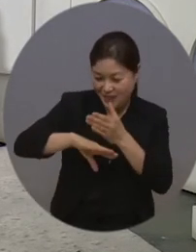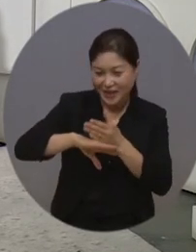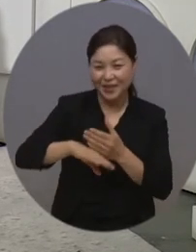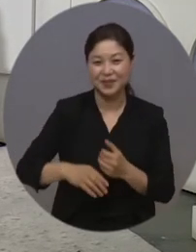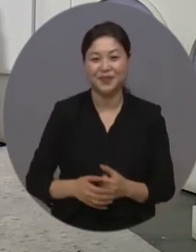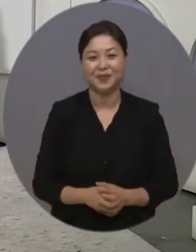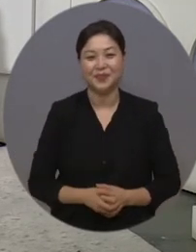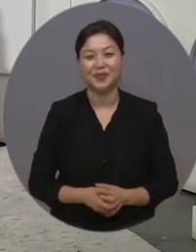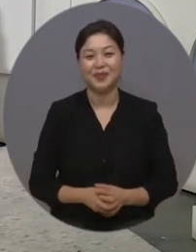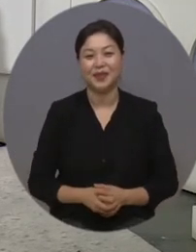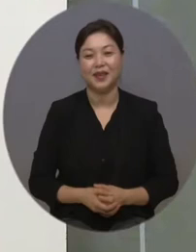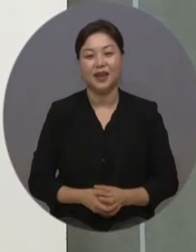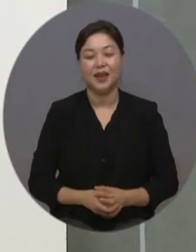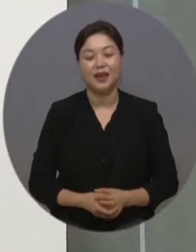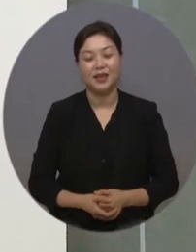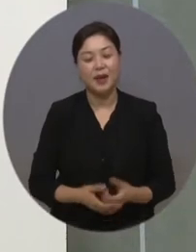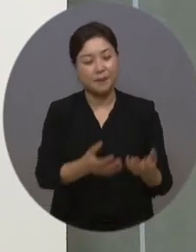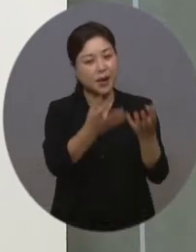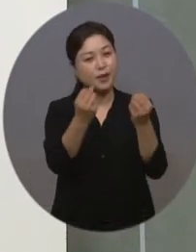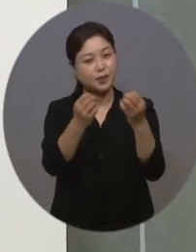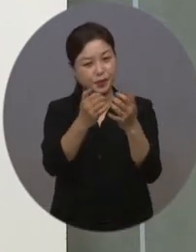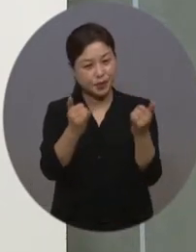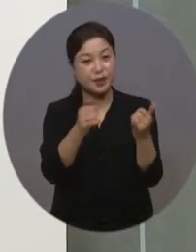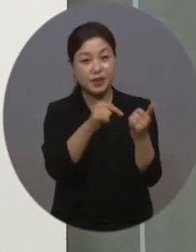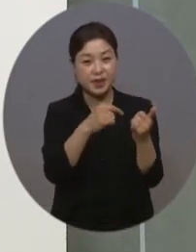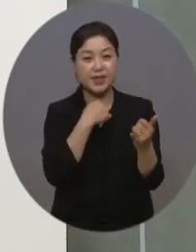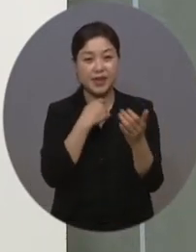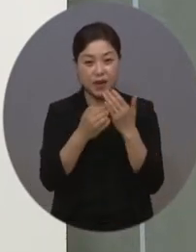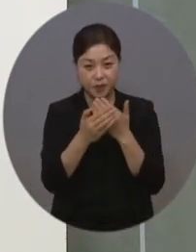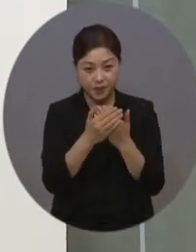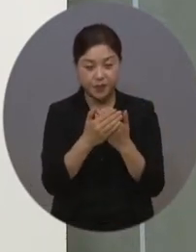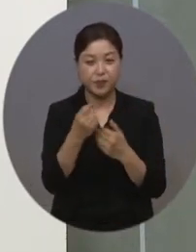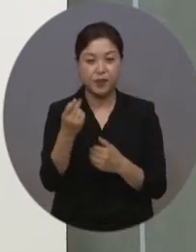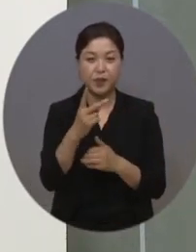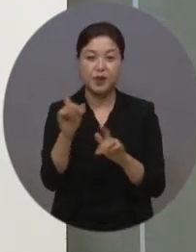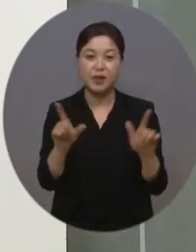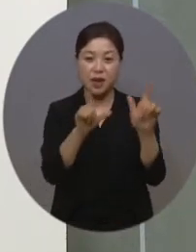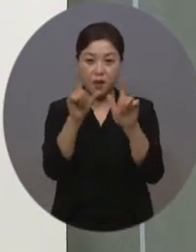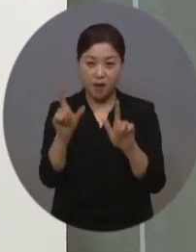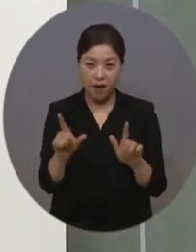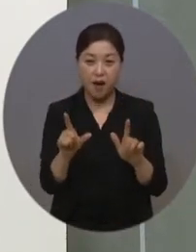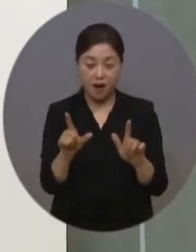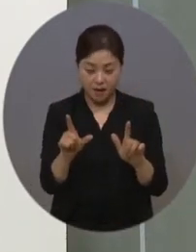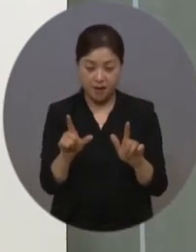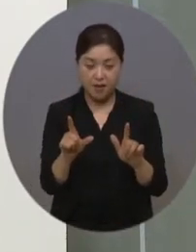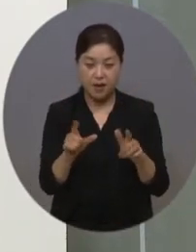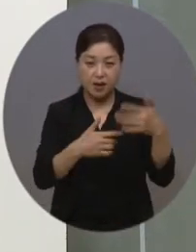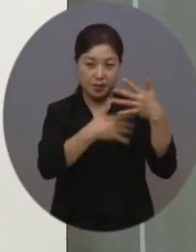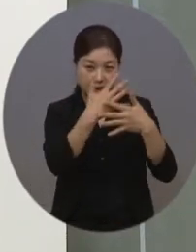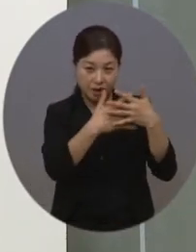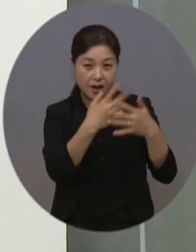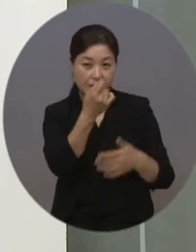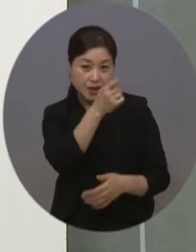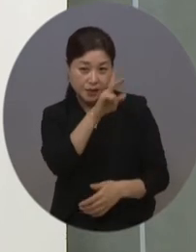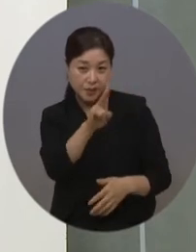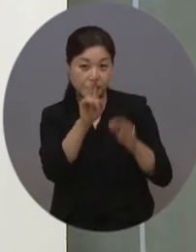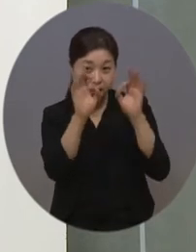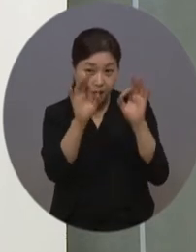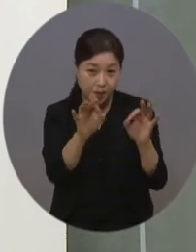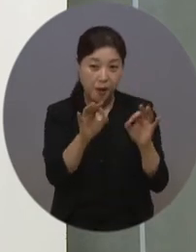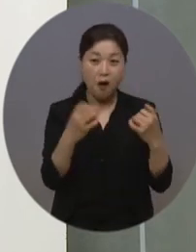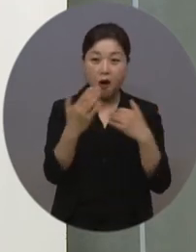분들의 체험이라든가 요새 우리가 생활 속에 매체에서 많이 건강